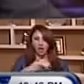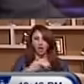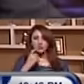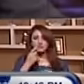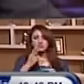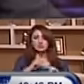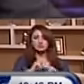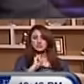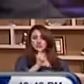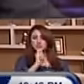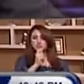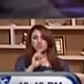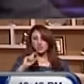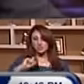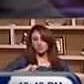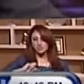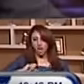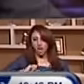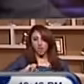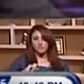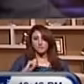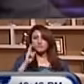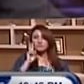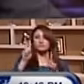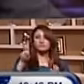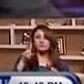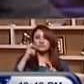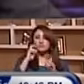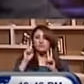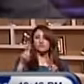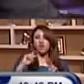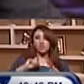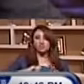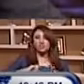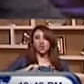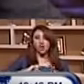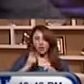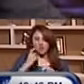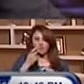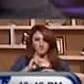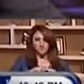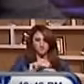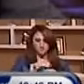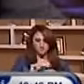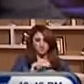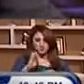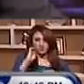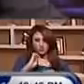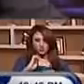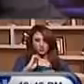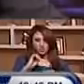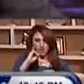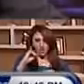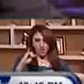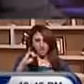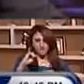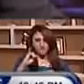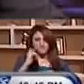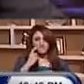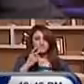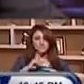في حاجه الطلبه يستمتعوا انه يتفرجوا عليها، نخليها جي ام ام جيف مي مور، هي زدني